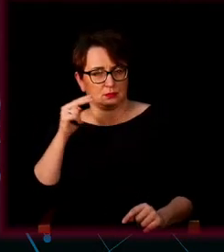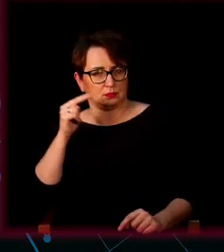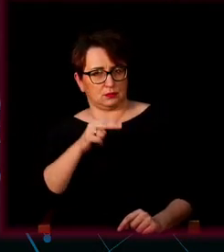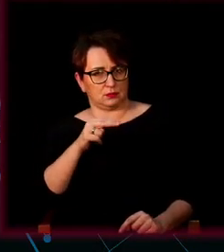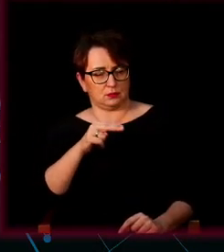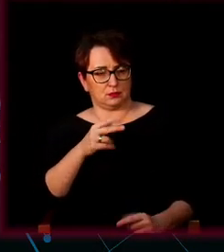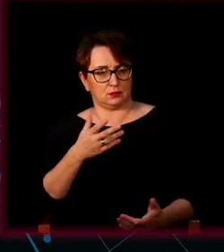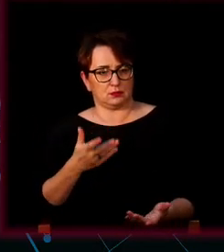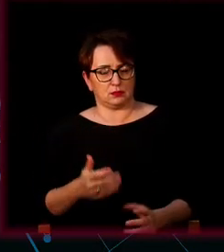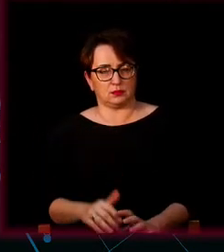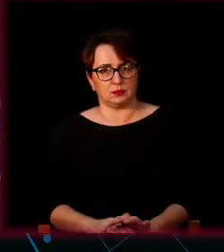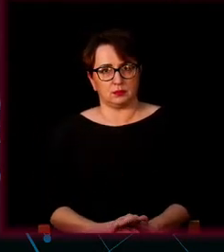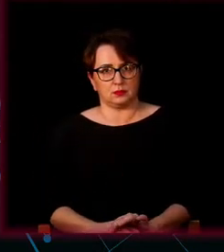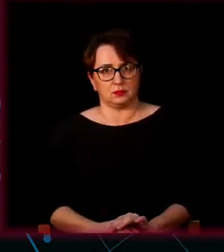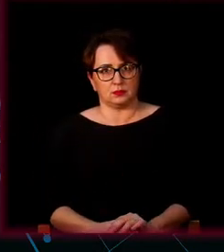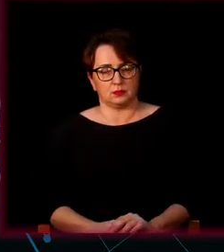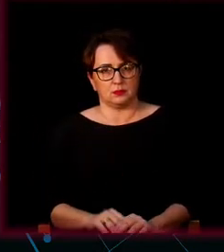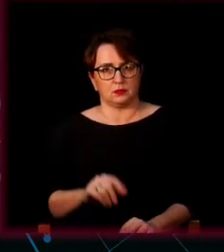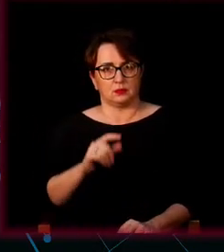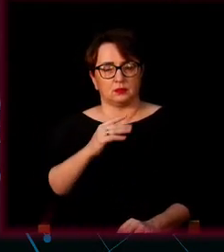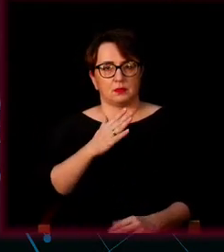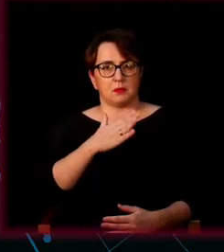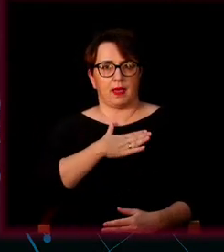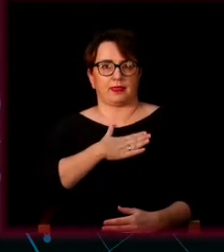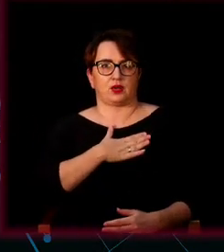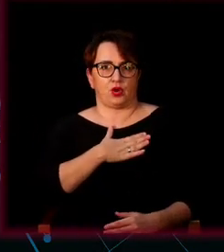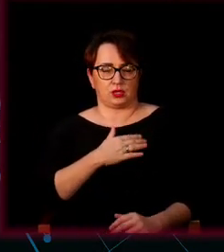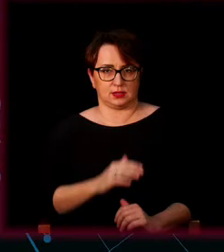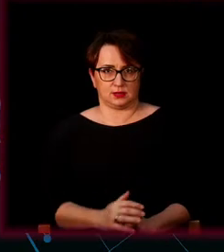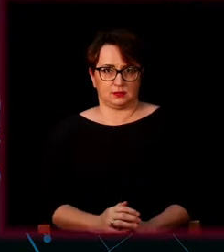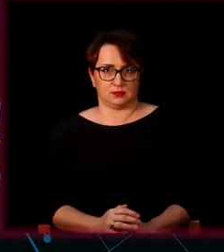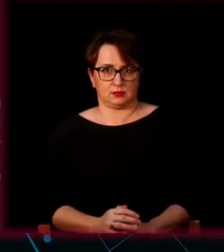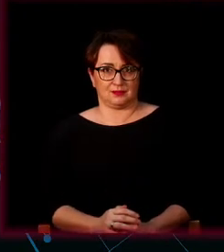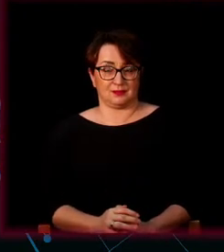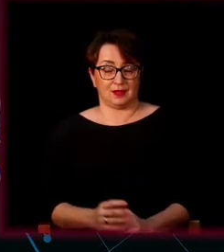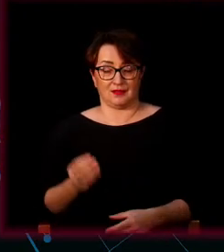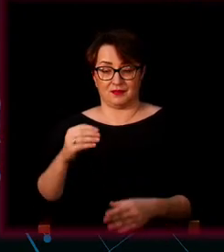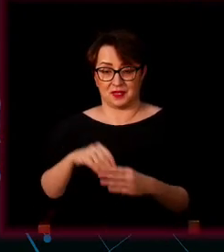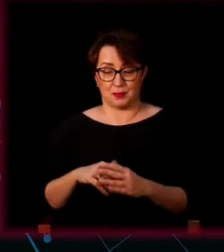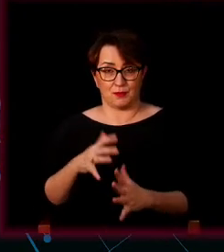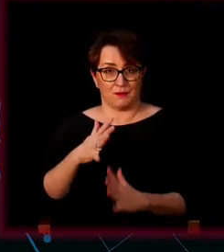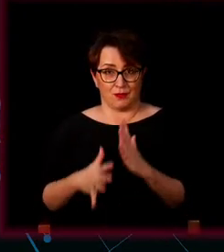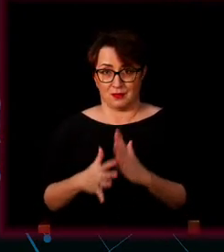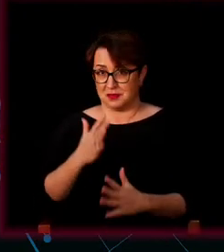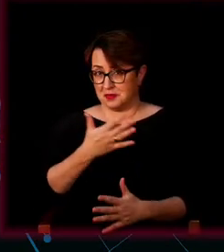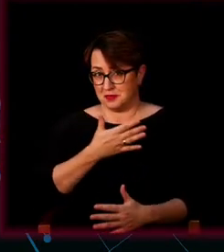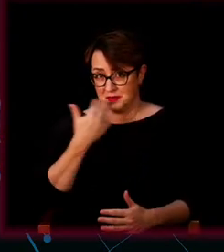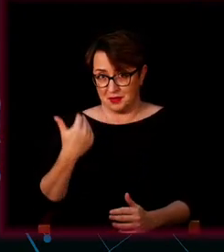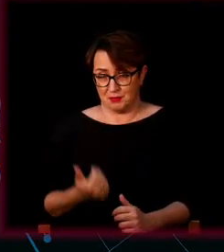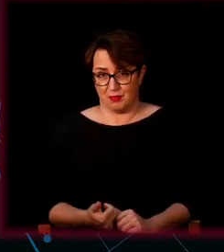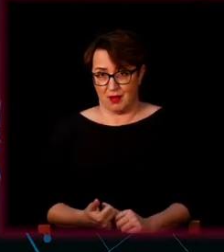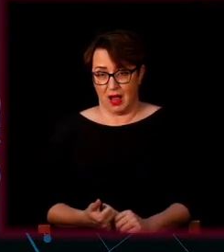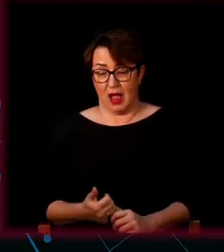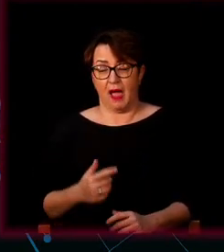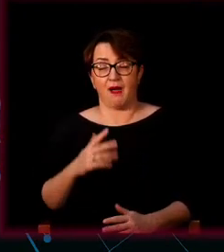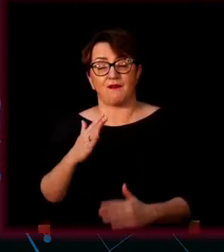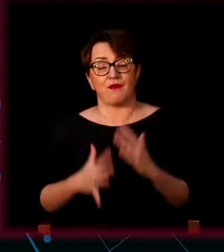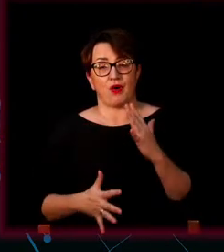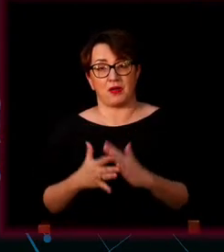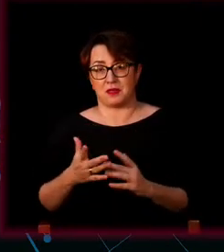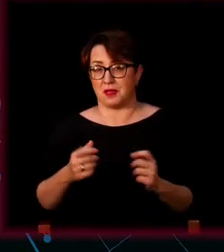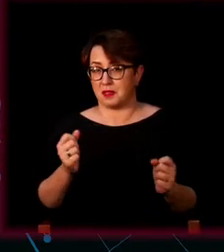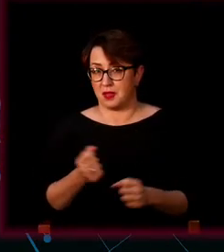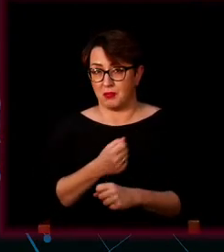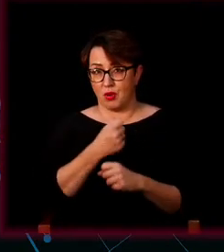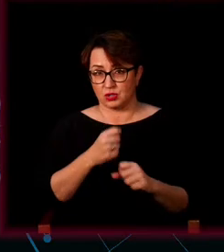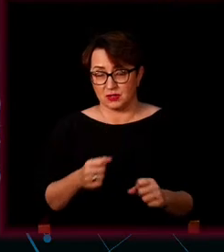ogóle takie zjawisko jak patriotyzm. Tak jak już powiedziałem, nie ma tam wojny. W pewnym sensie wydaje się, że ta wojna nie jest możliwa bez